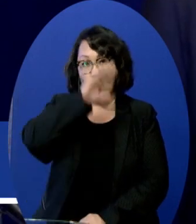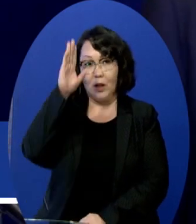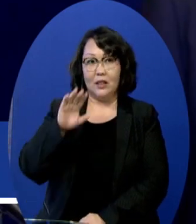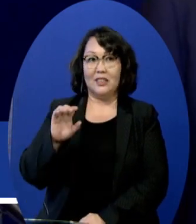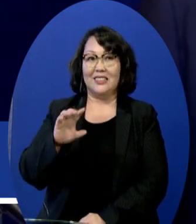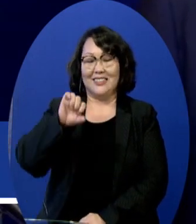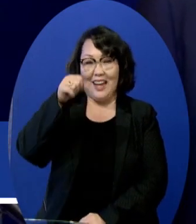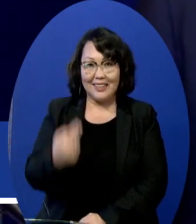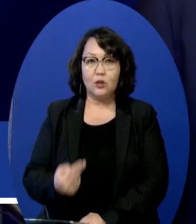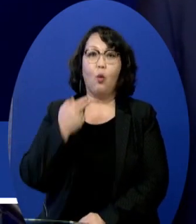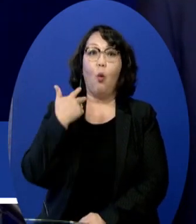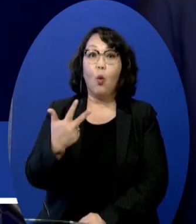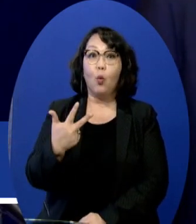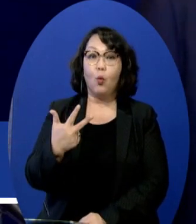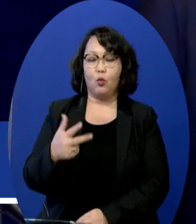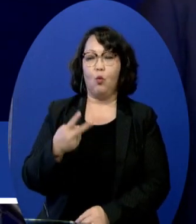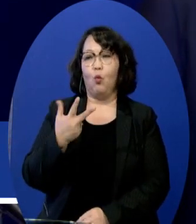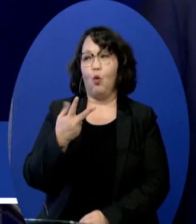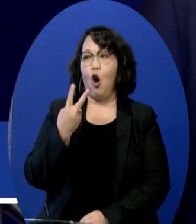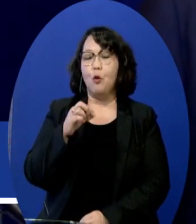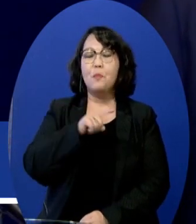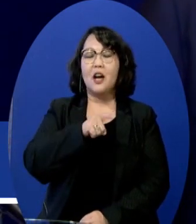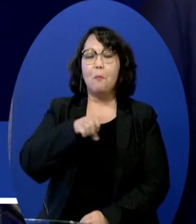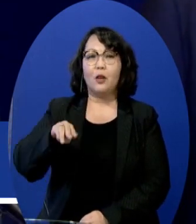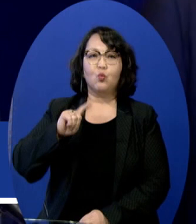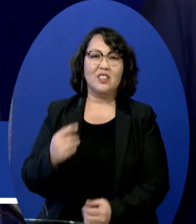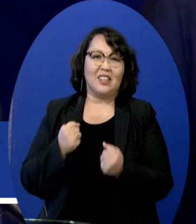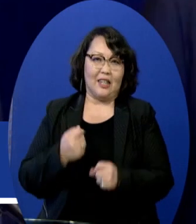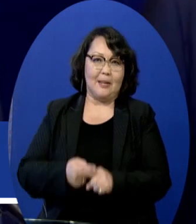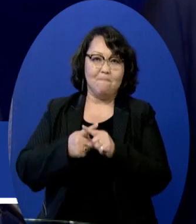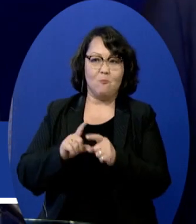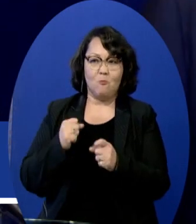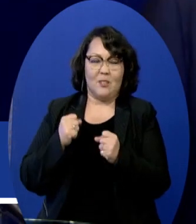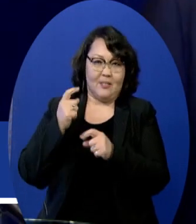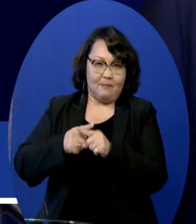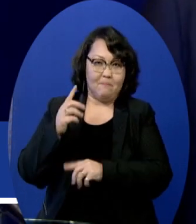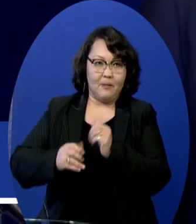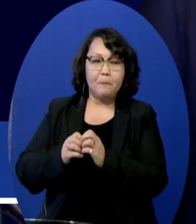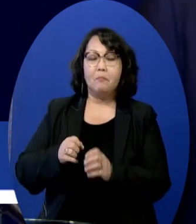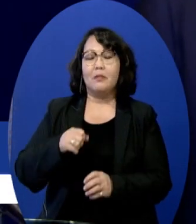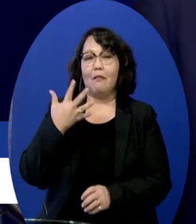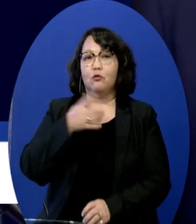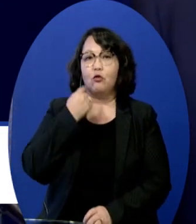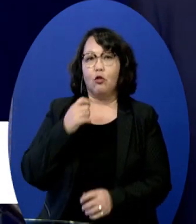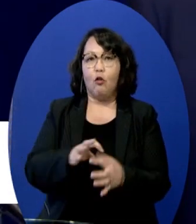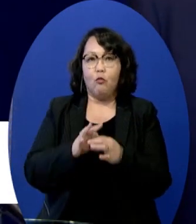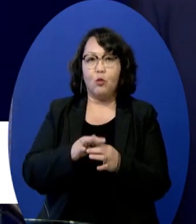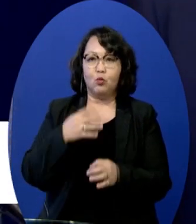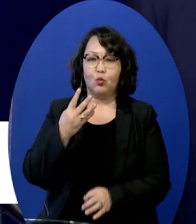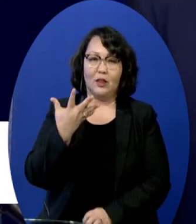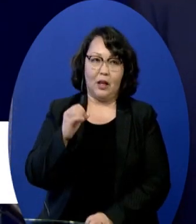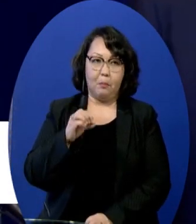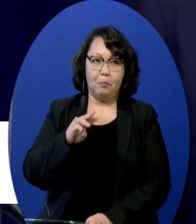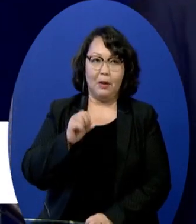325 мегаваттар өргөтгөнө. За, 5 дугаар бол нүүрсний уурхайг дүшгэлээд 450 мегаваттын хүчин чадалтай дулааны цахилгаан